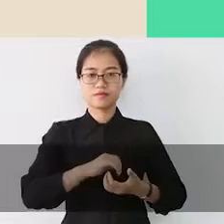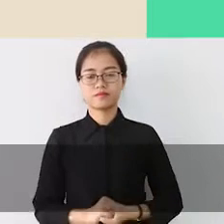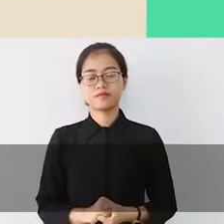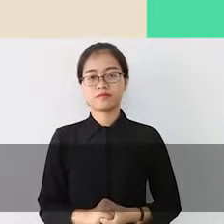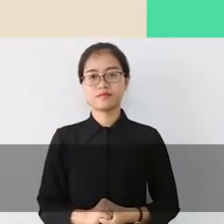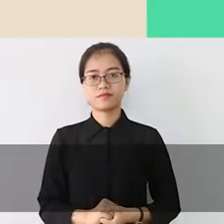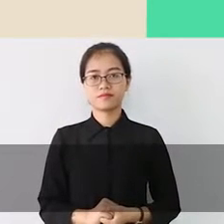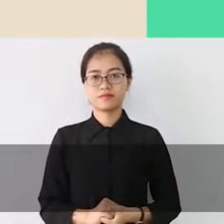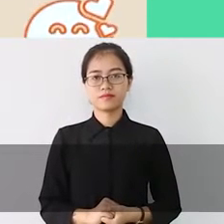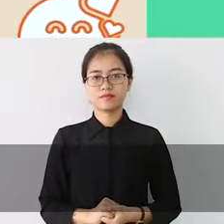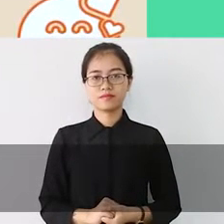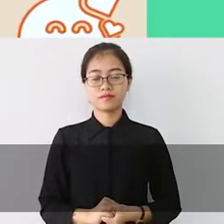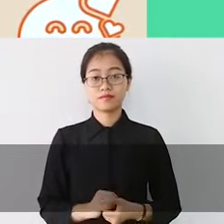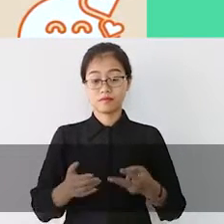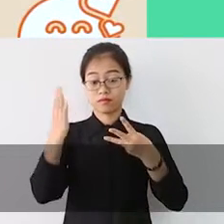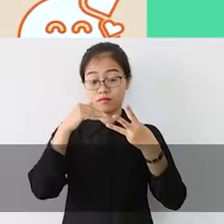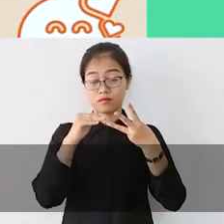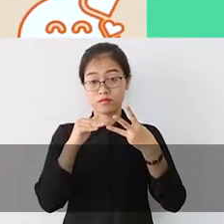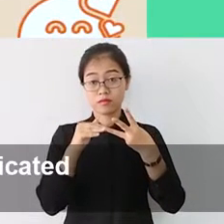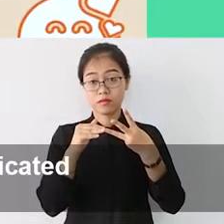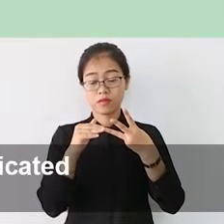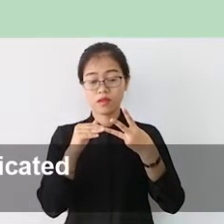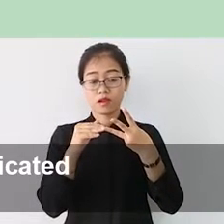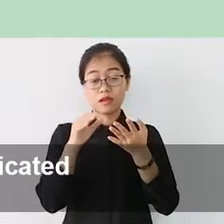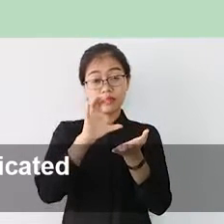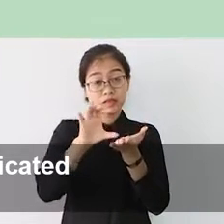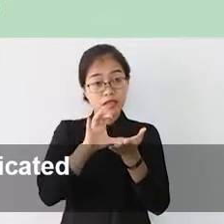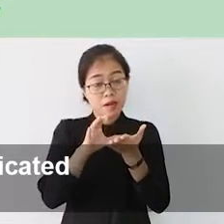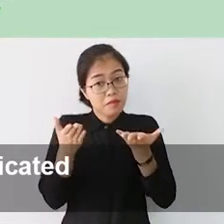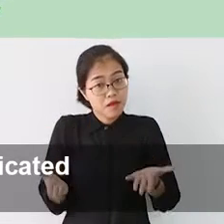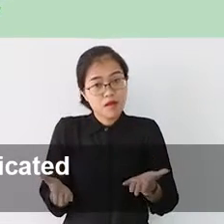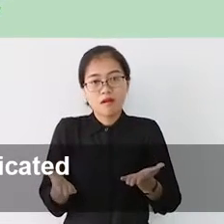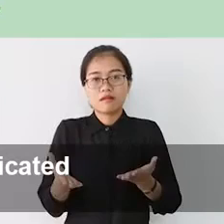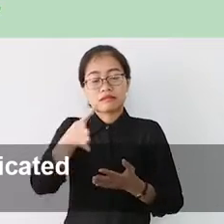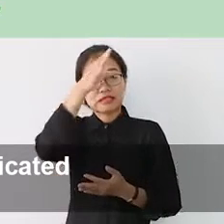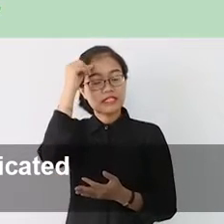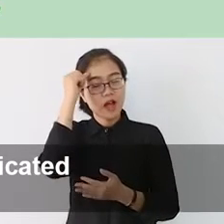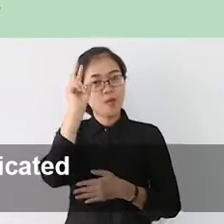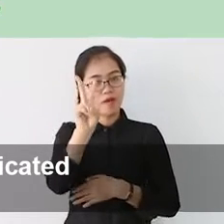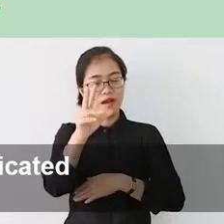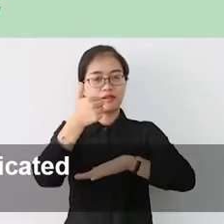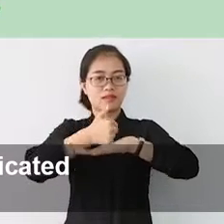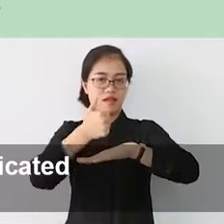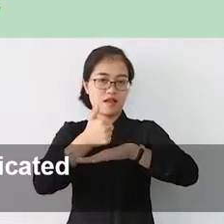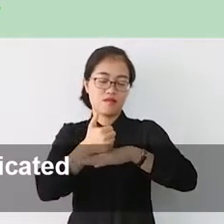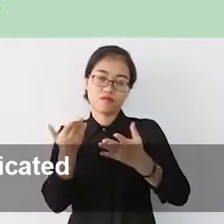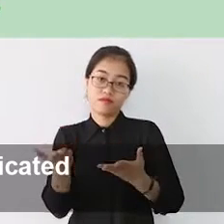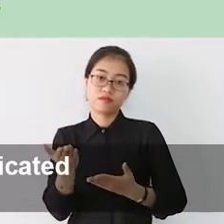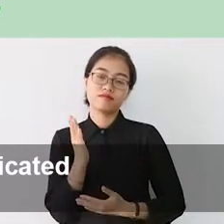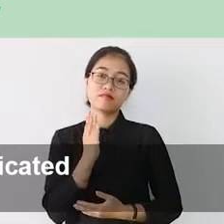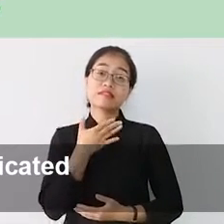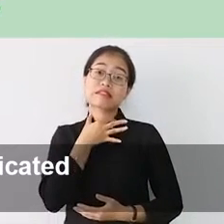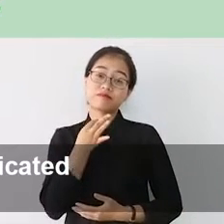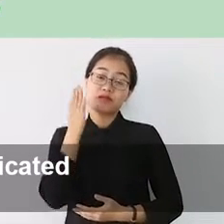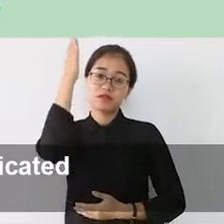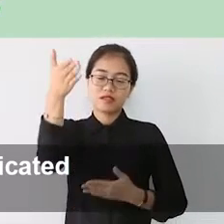các hỗ trợ hiện còn thiếu cho sinh viên khuyết tật. 3. Mô hình dịch vụ hỗ trợ người khuyết tật được hai trường đại học công lập, đối tác chính của dự